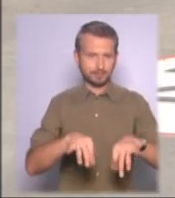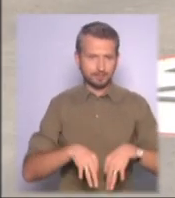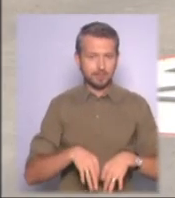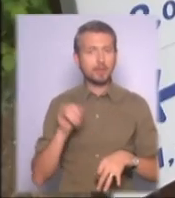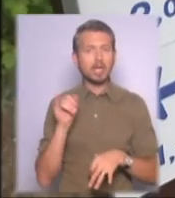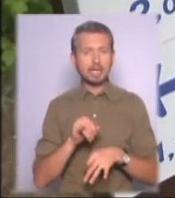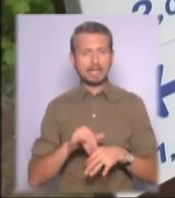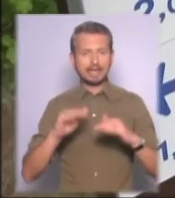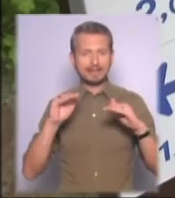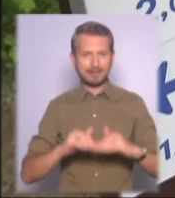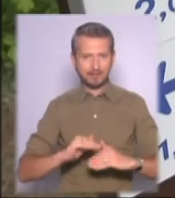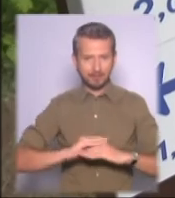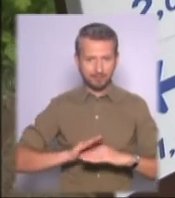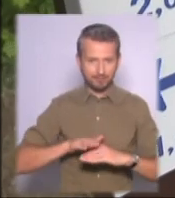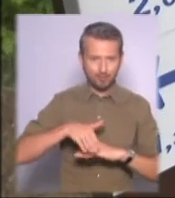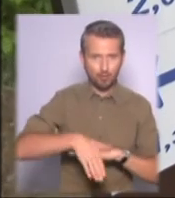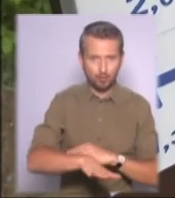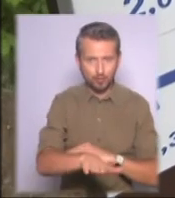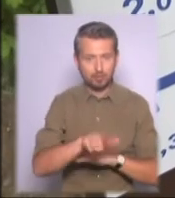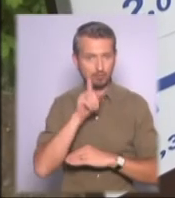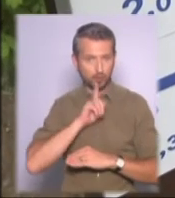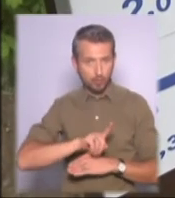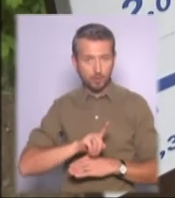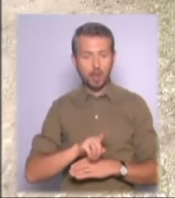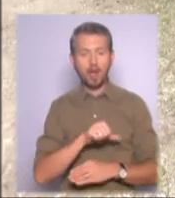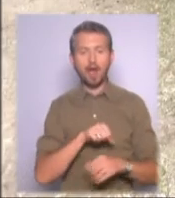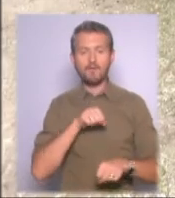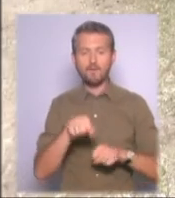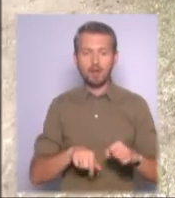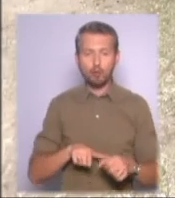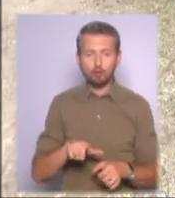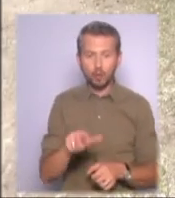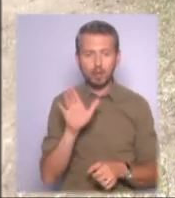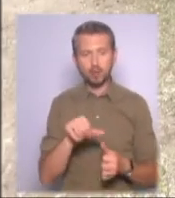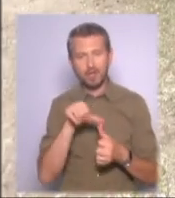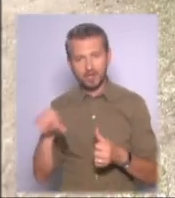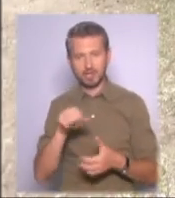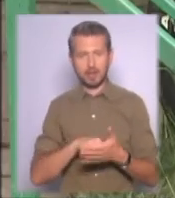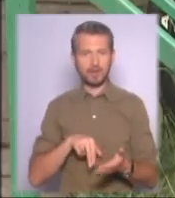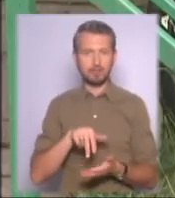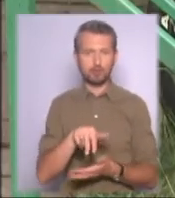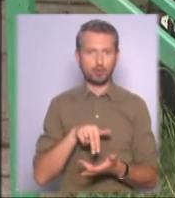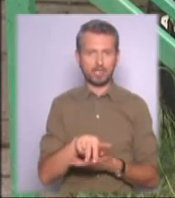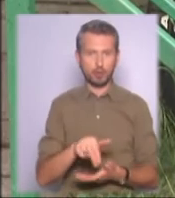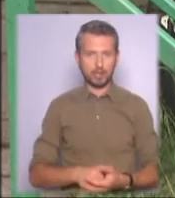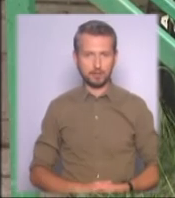бордюри для комфорту пересування, а сама велозона буде відділена від пішохідної.